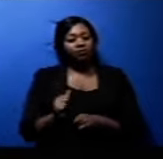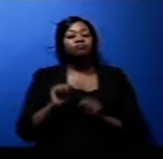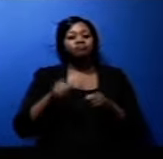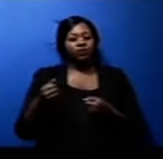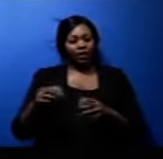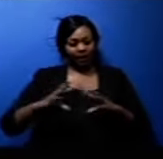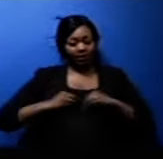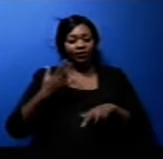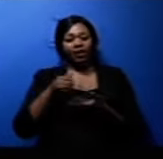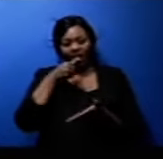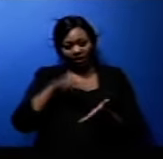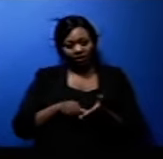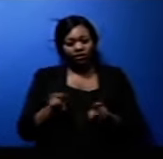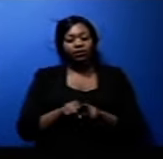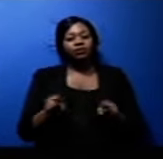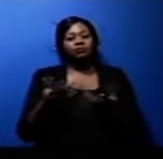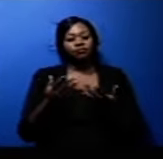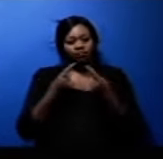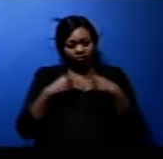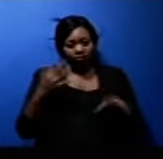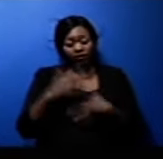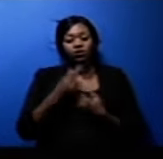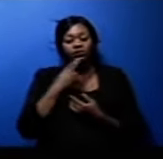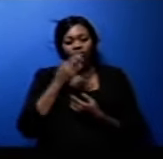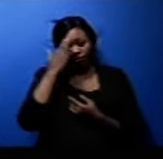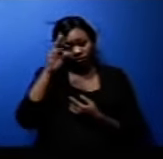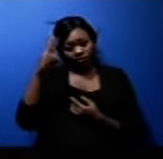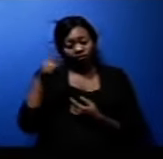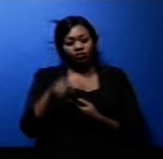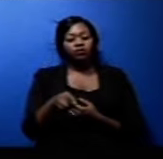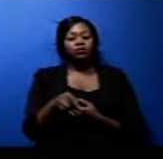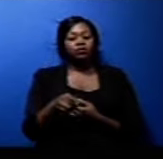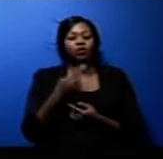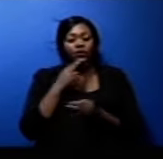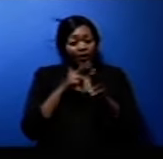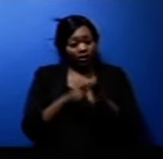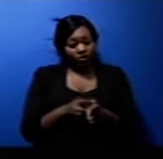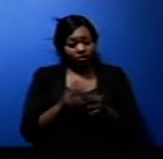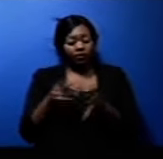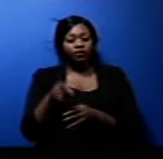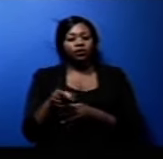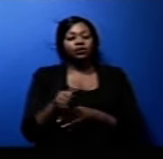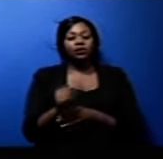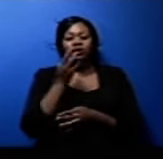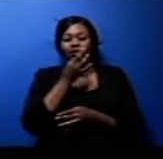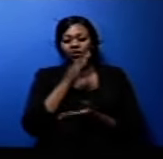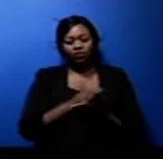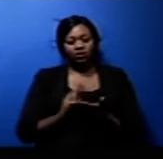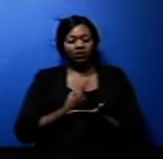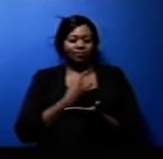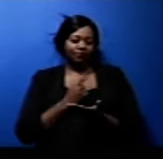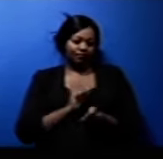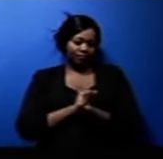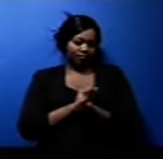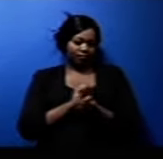mangolo au abiling atibisa mutute hii kawona Aba tibisa mungodi ba na bala telang A muthuompe hii baituko la musebe